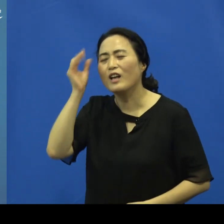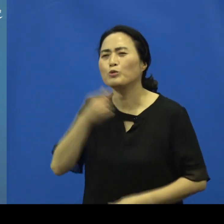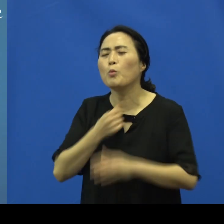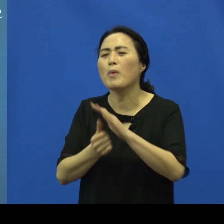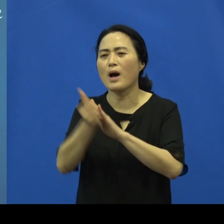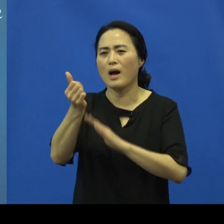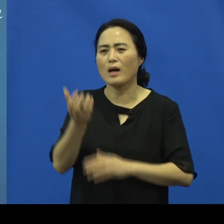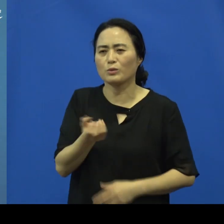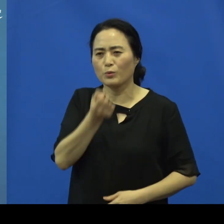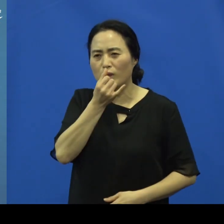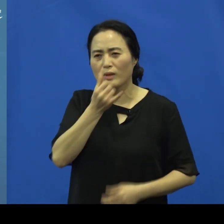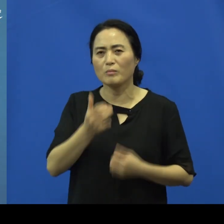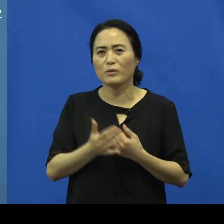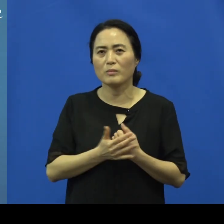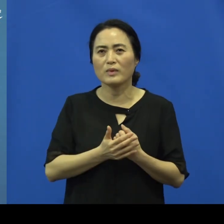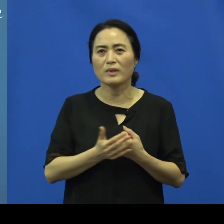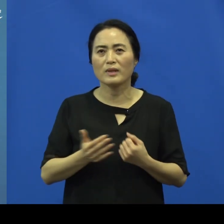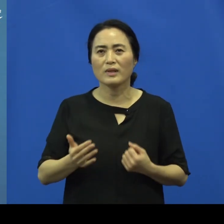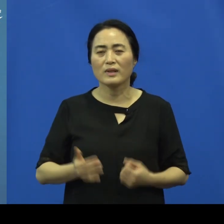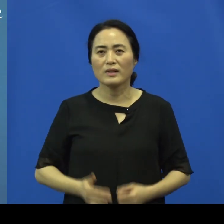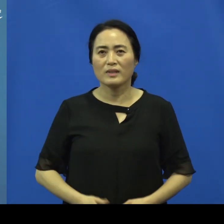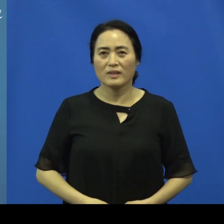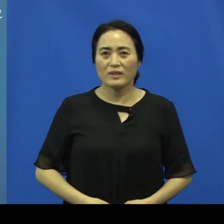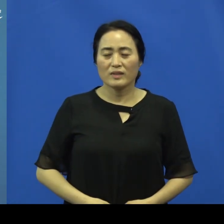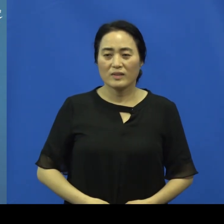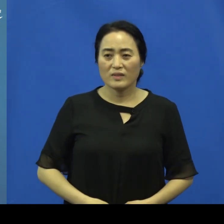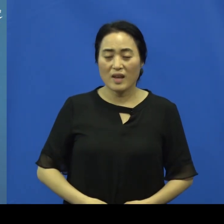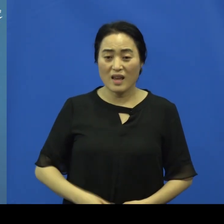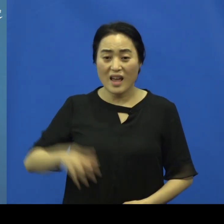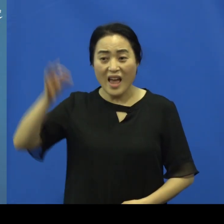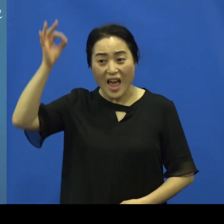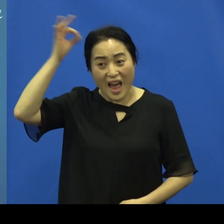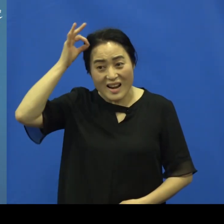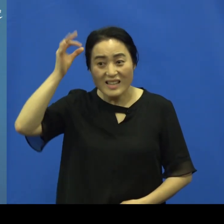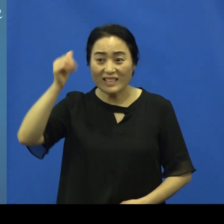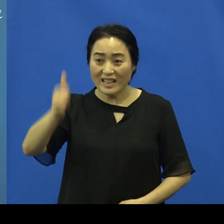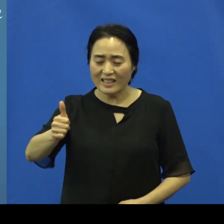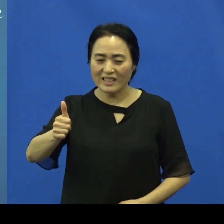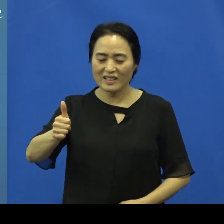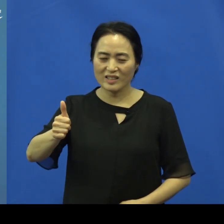자, 그런데 여러분, 엘리사는 그녀의 요구를 들어줄 준비가 되어 있지 않았어요.